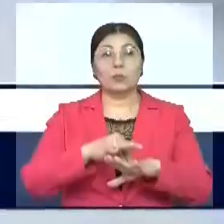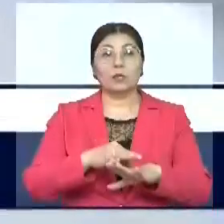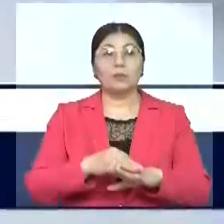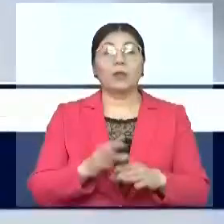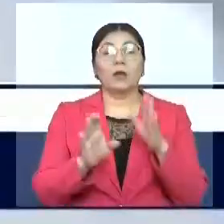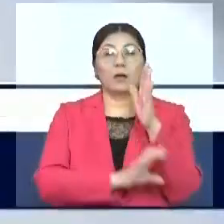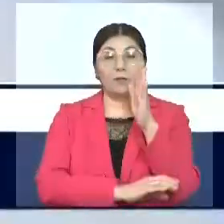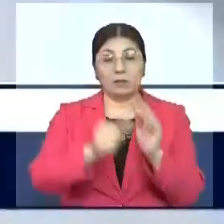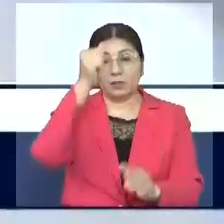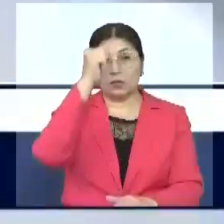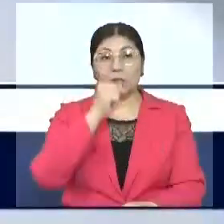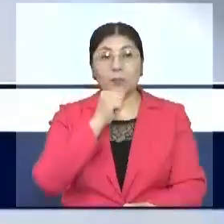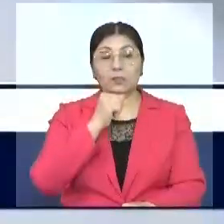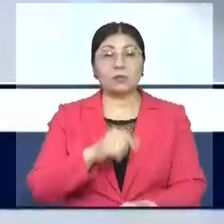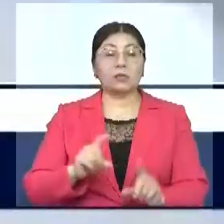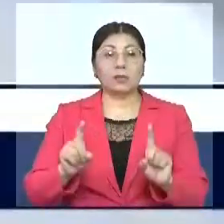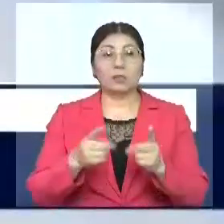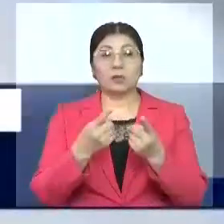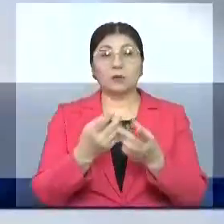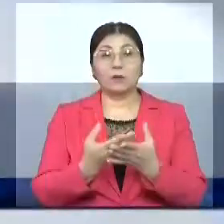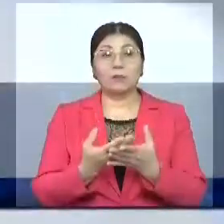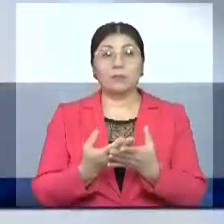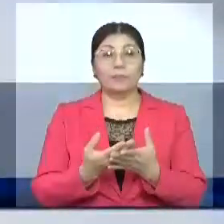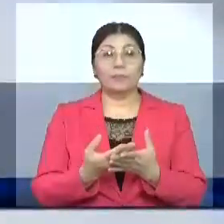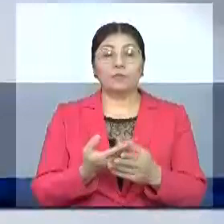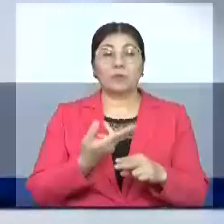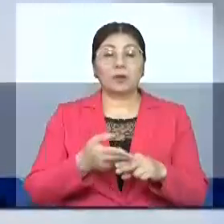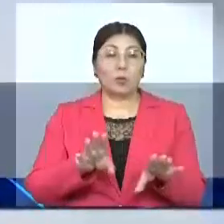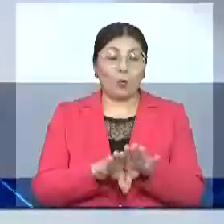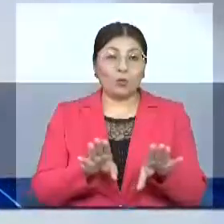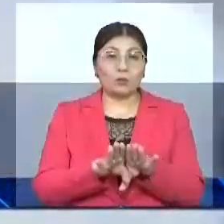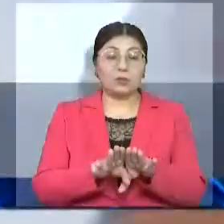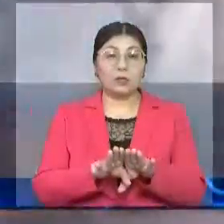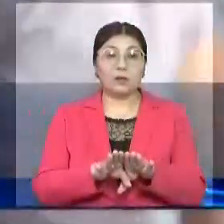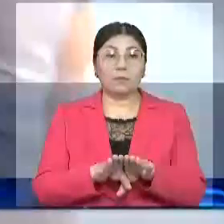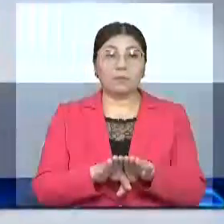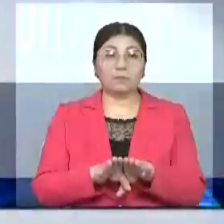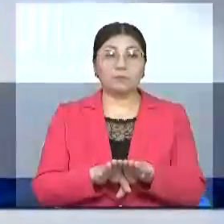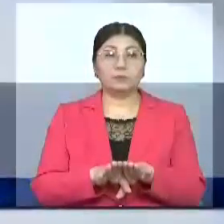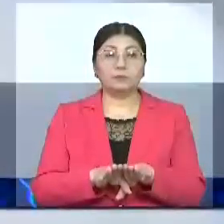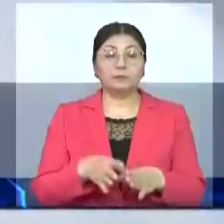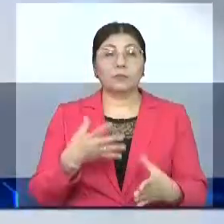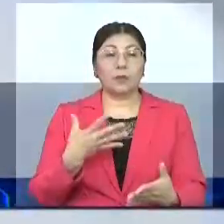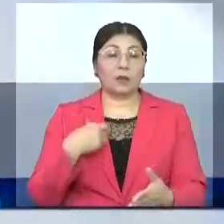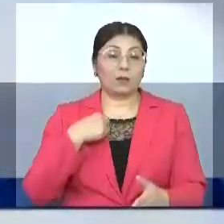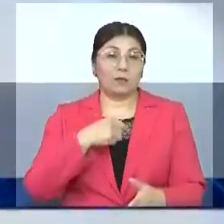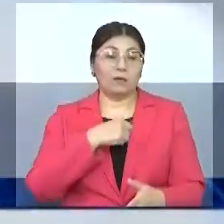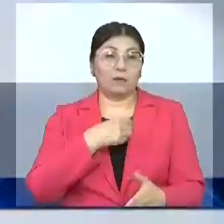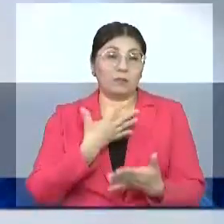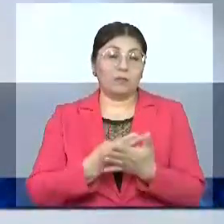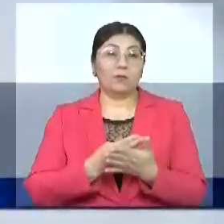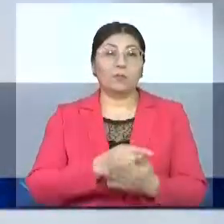соңында реабилитация или соңында осындай бір кішігірім өзіміздің күшімізбен және